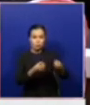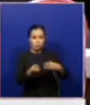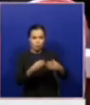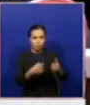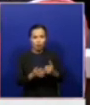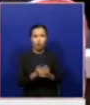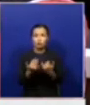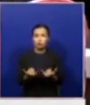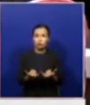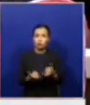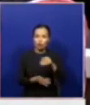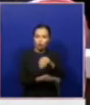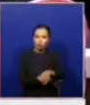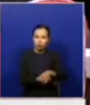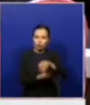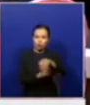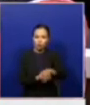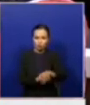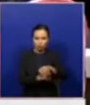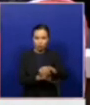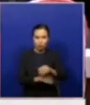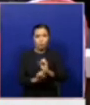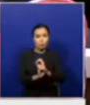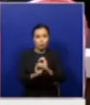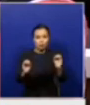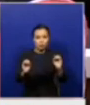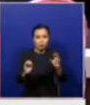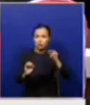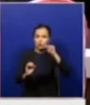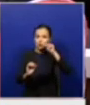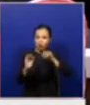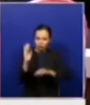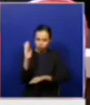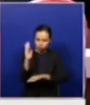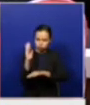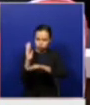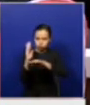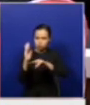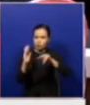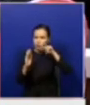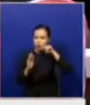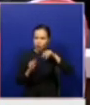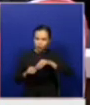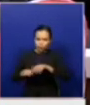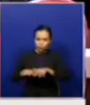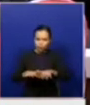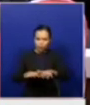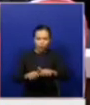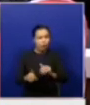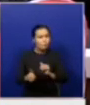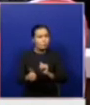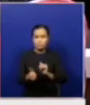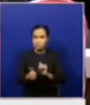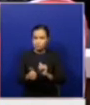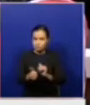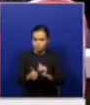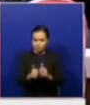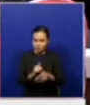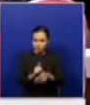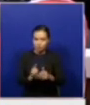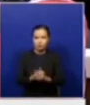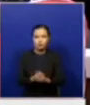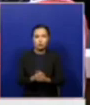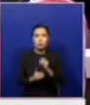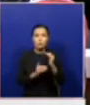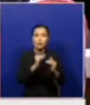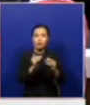คยขุดลอกเลยตื้นเขินมากคลองส่งน้ำไม่ทั่วถึงสำหรับโครงการพัฒนาแหล่ง